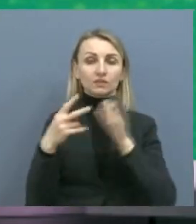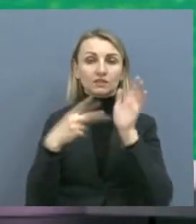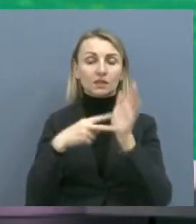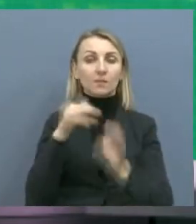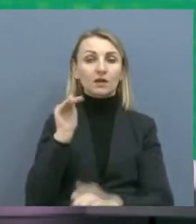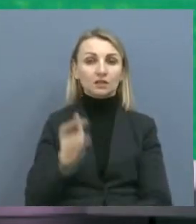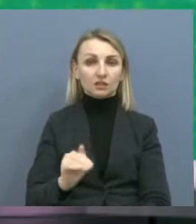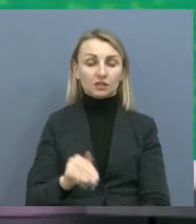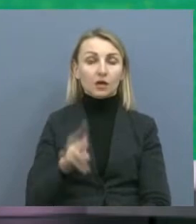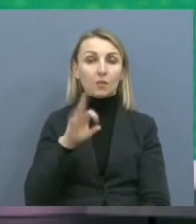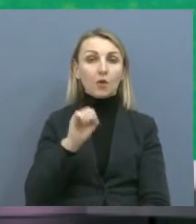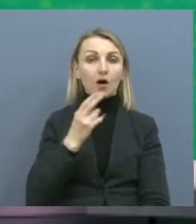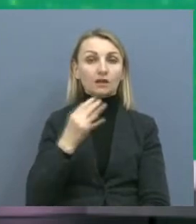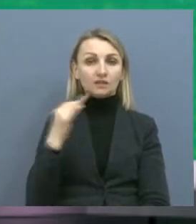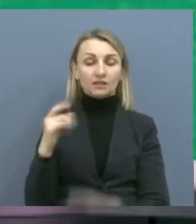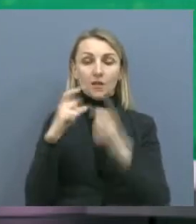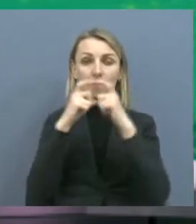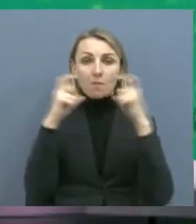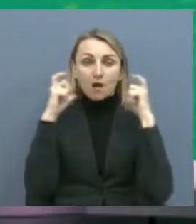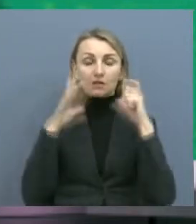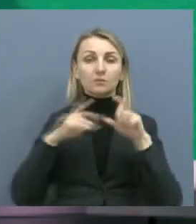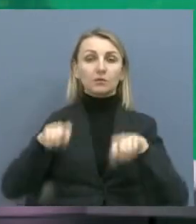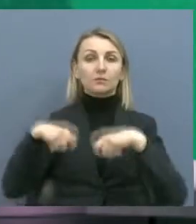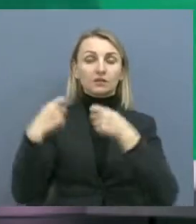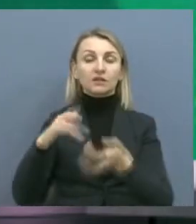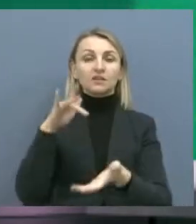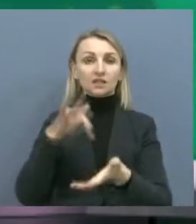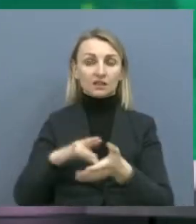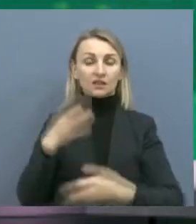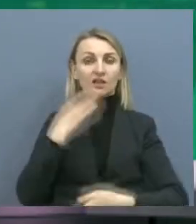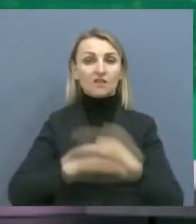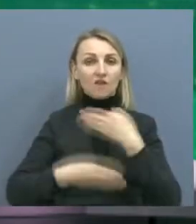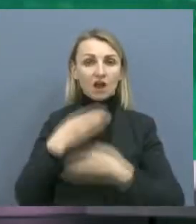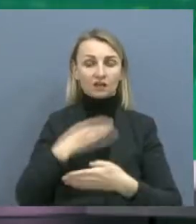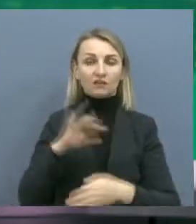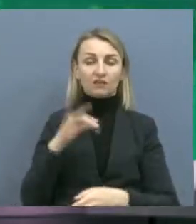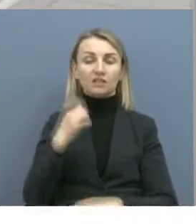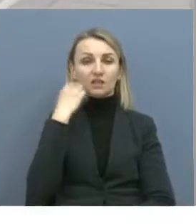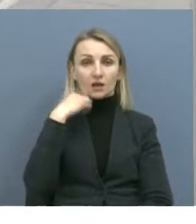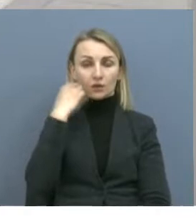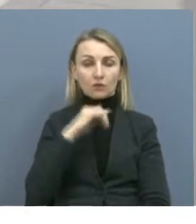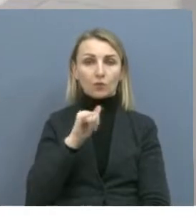тысяч. В рамках акции часть масок была передана в Центр пожилых и инвалидов Умутшанрак.